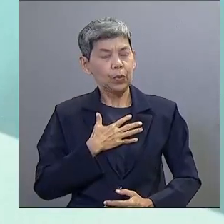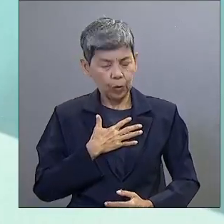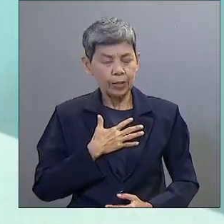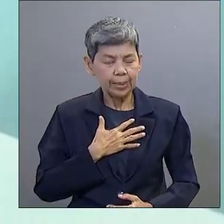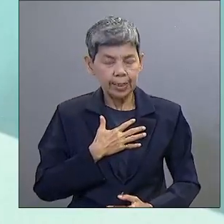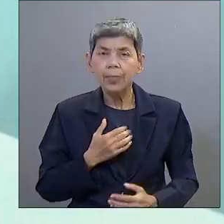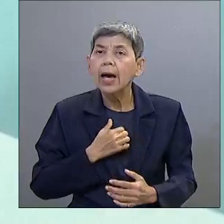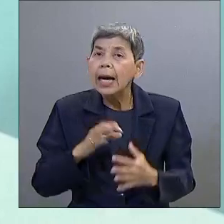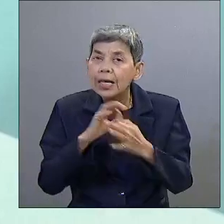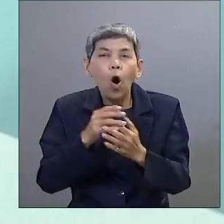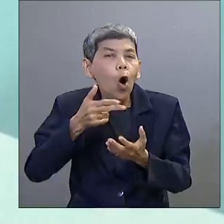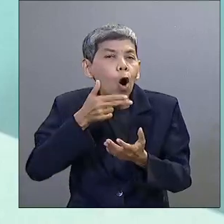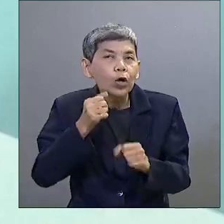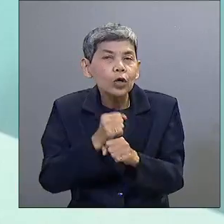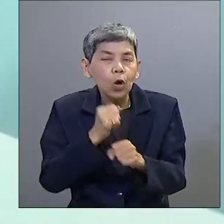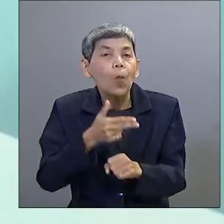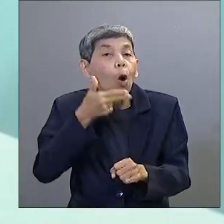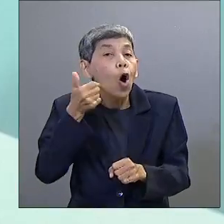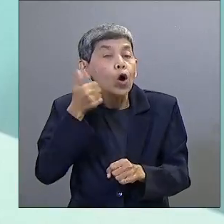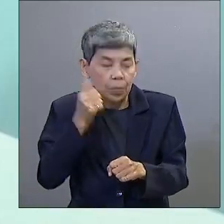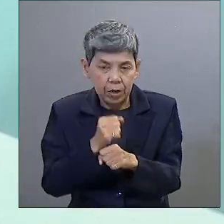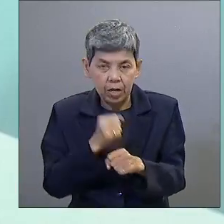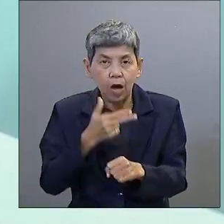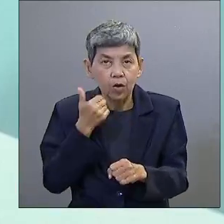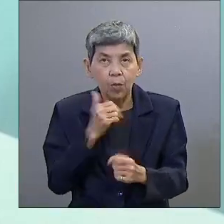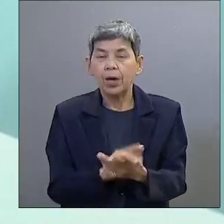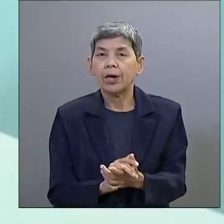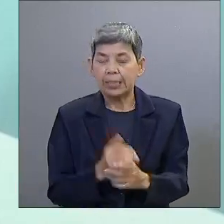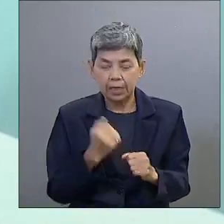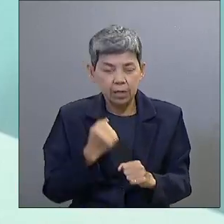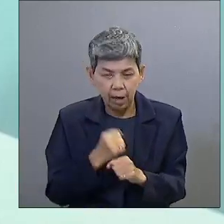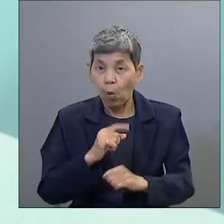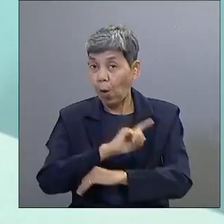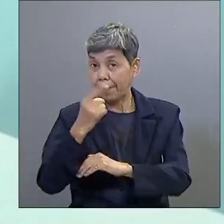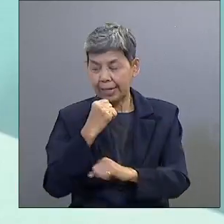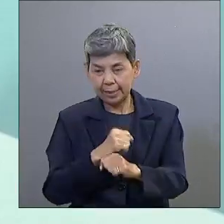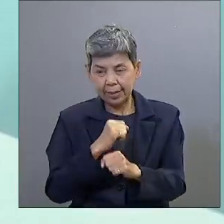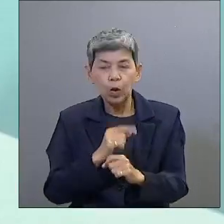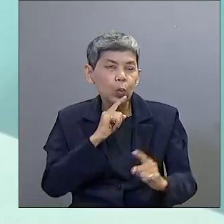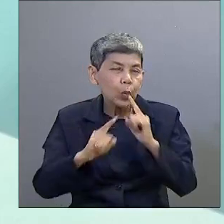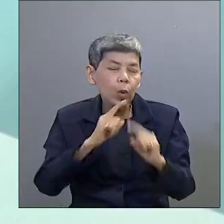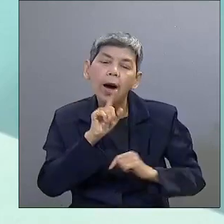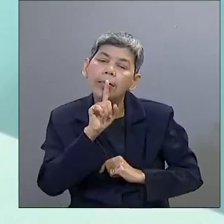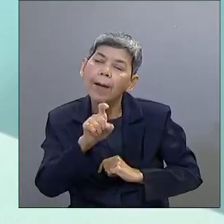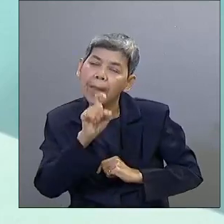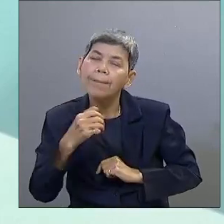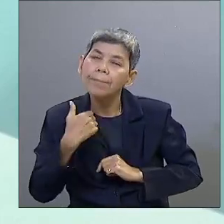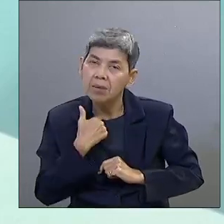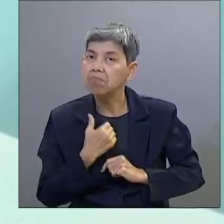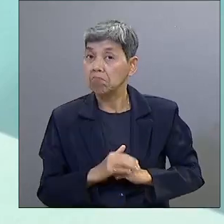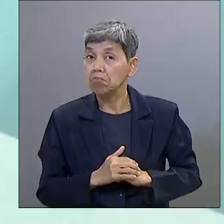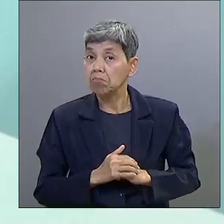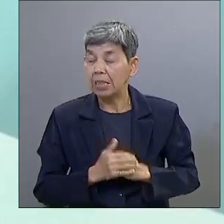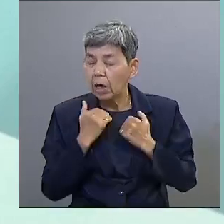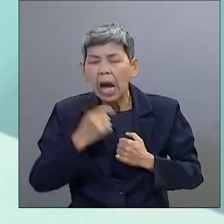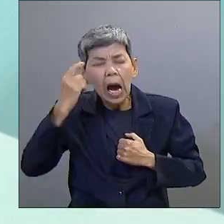ยคุณผู้ชมพูดถึงขนมปังนึ่งจริงๆมีเจ้านึงคือขนมปังเทวดาวันใหม่วาไรตี้เราเนี่ยเคยไปพูดคุยและเคยสัมภาษณ์มาแล้วแต่คุณผู้ชมคะ